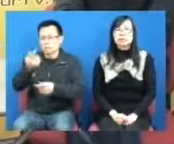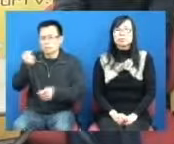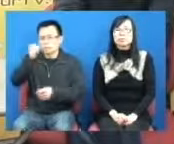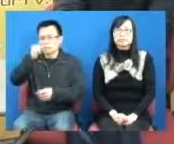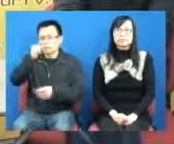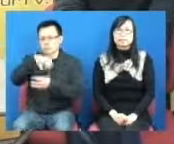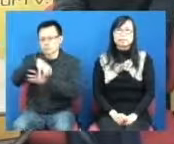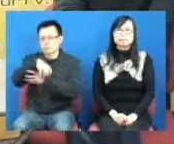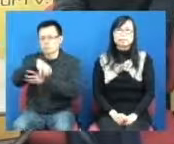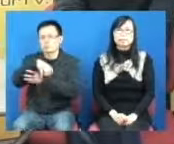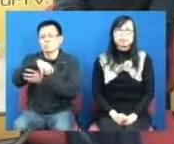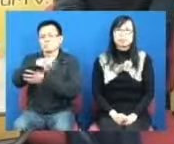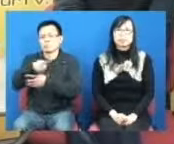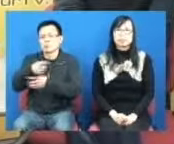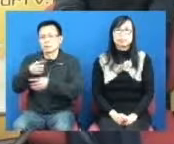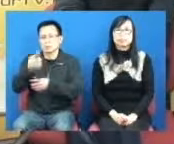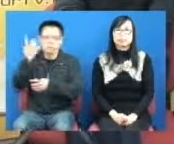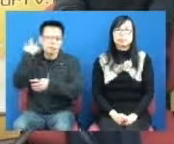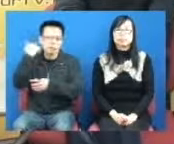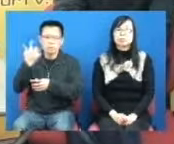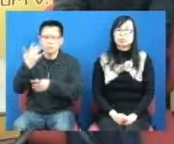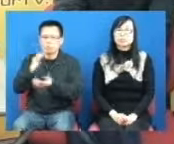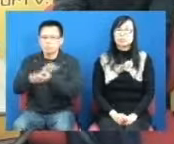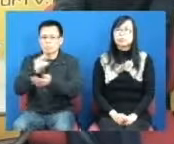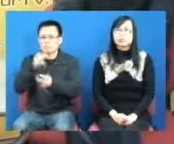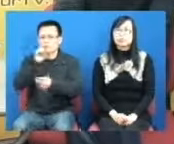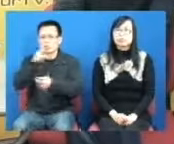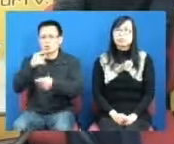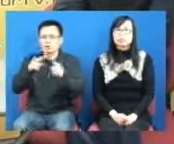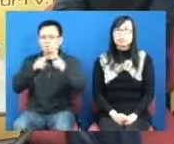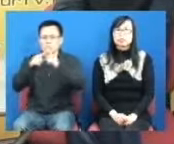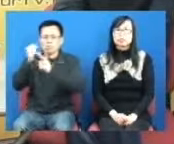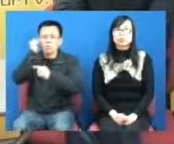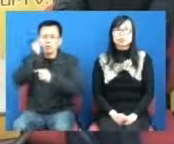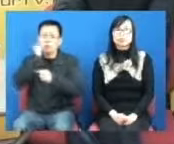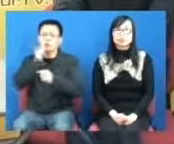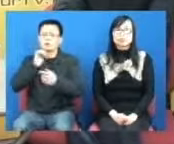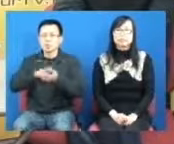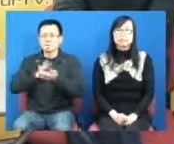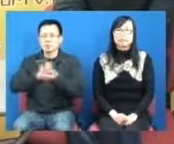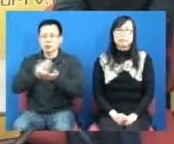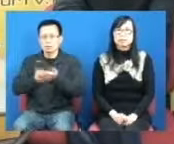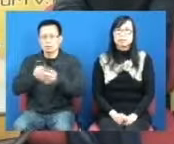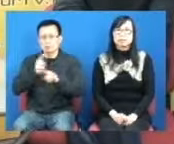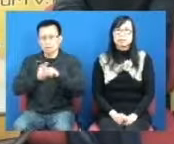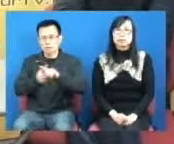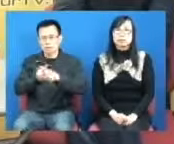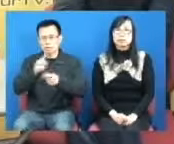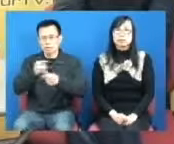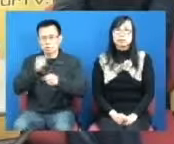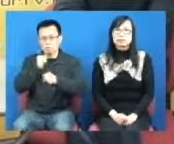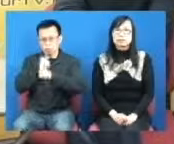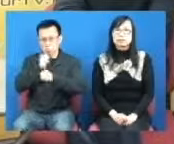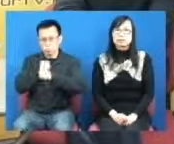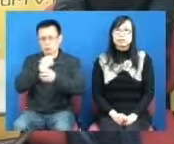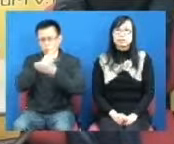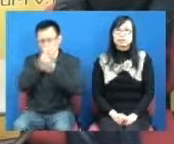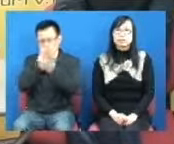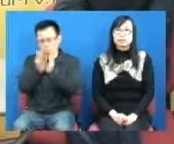他過去這麼多年都有講人口老化但是他具體所做的事情其實